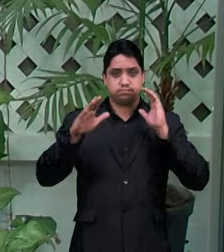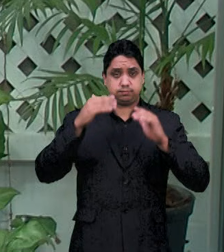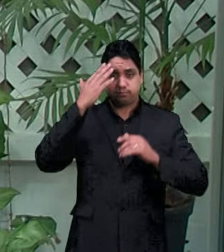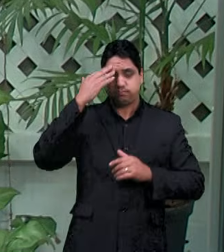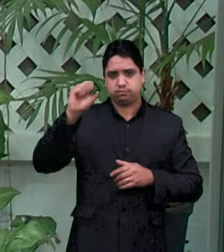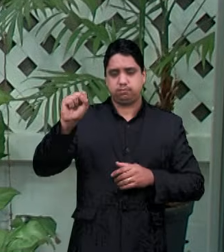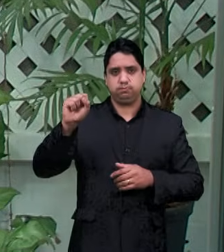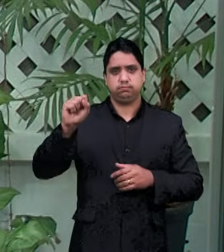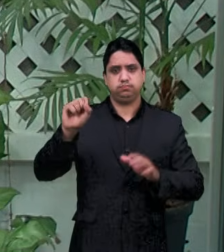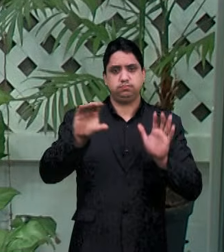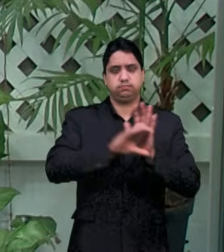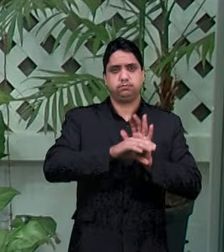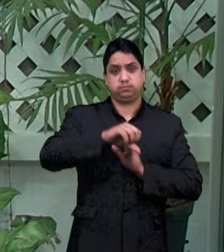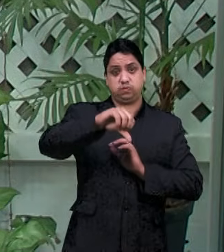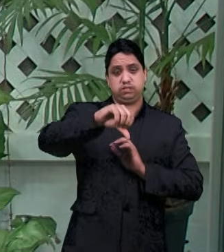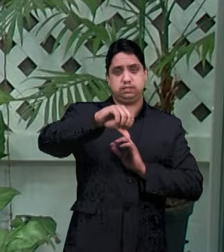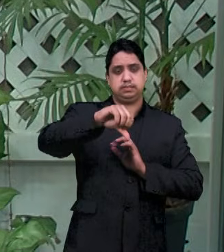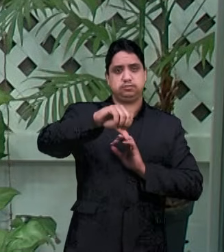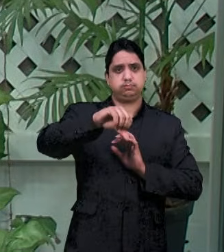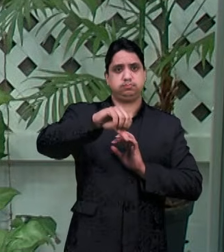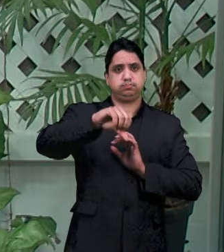Cantique, chapitre 9,